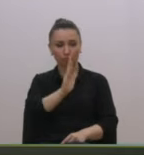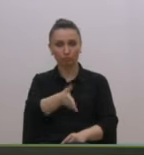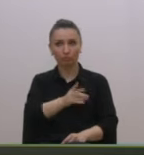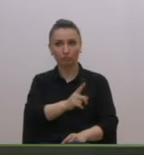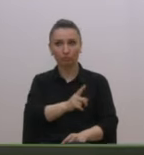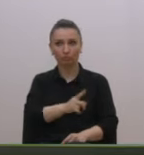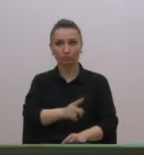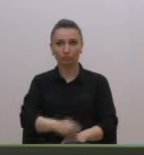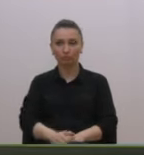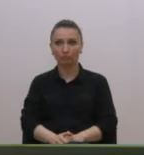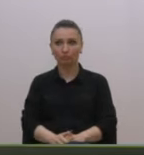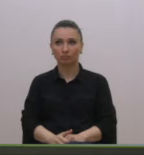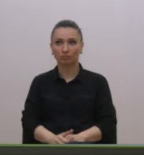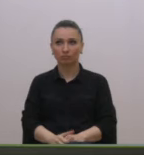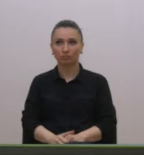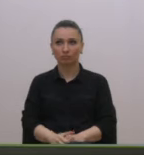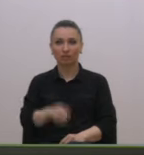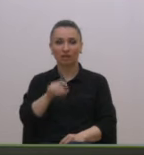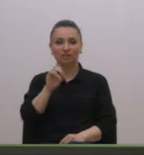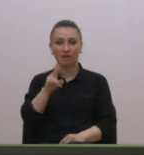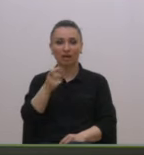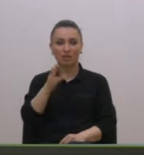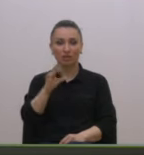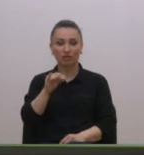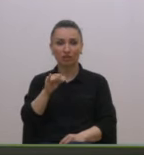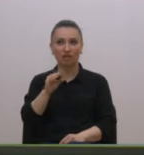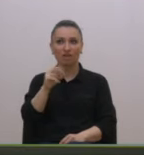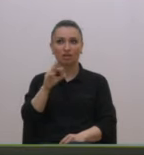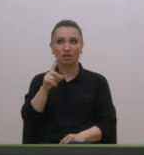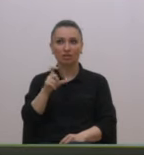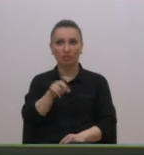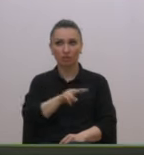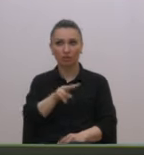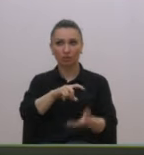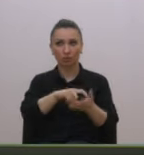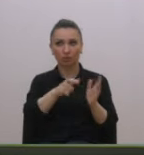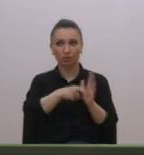დარბაზი. ლევან ხაბეშვილი, გიორგი ბაშა.